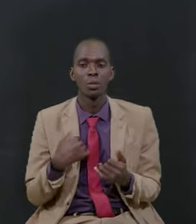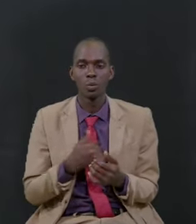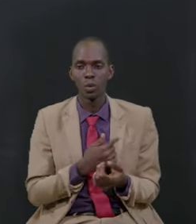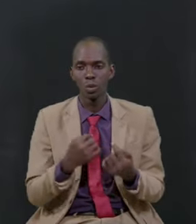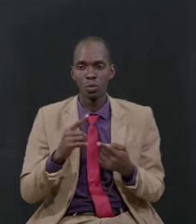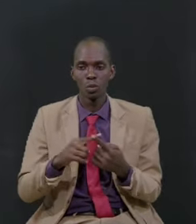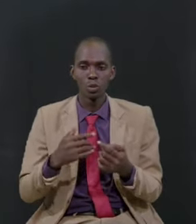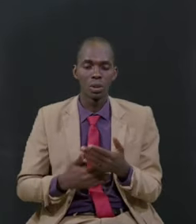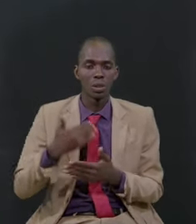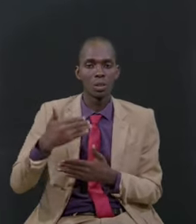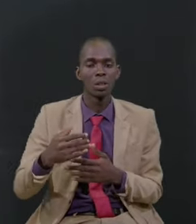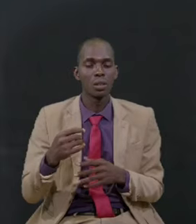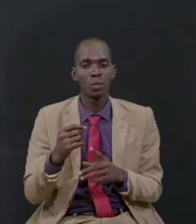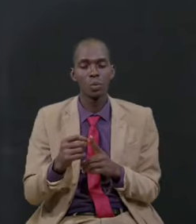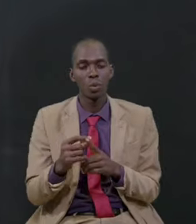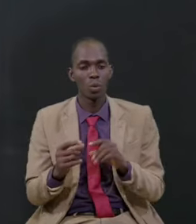Nous venons à la lettre suivante. Oh,